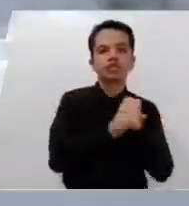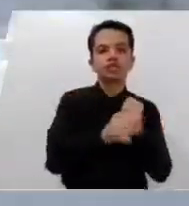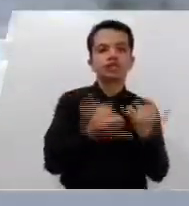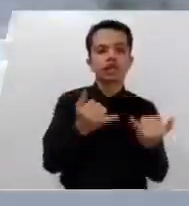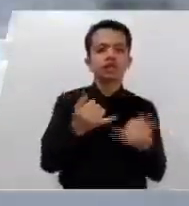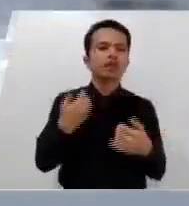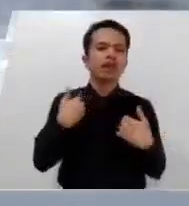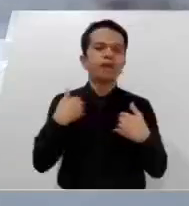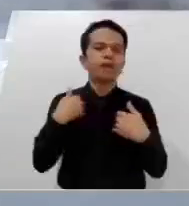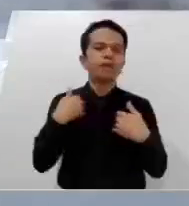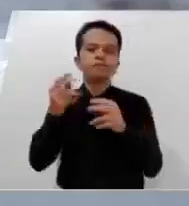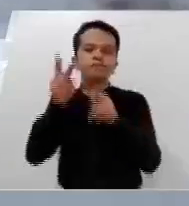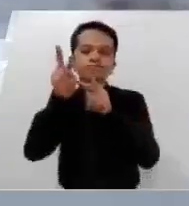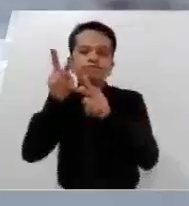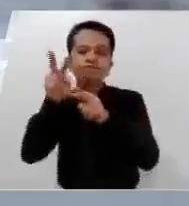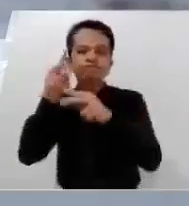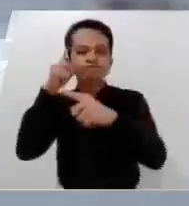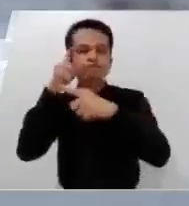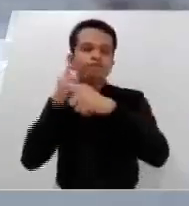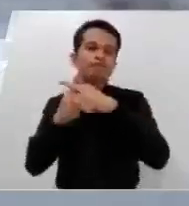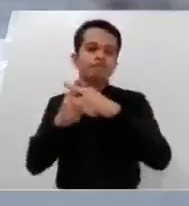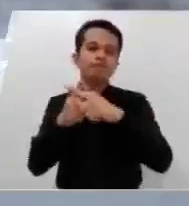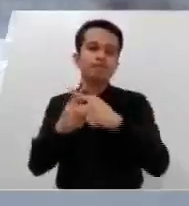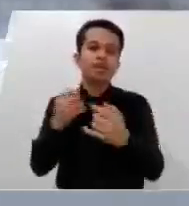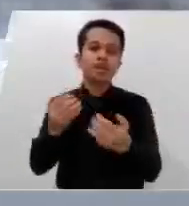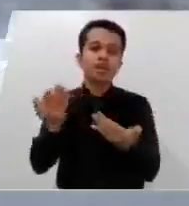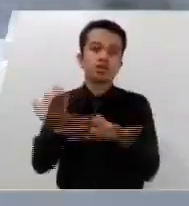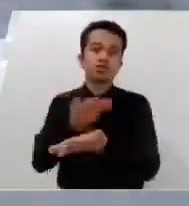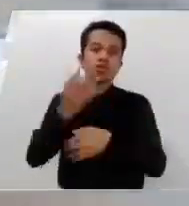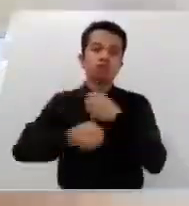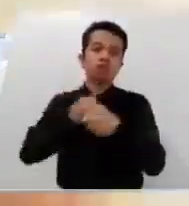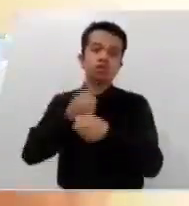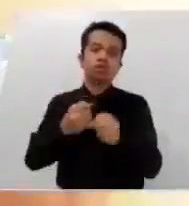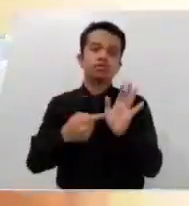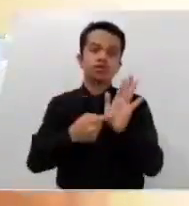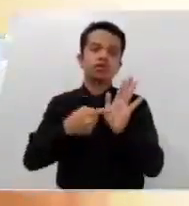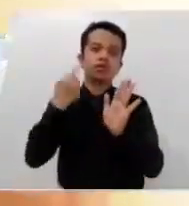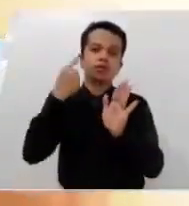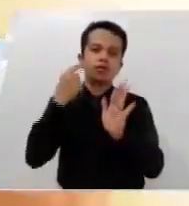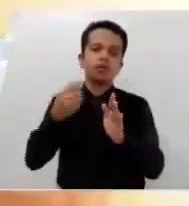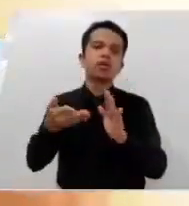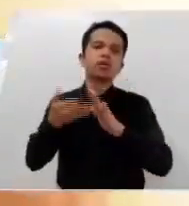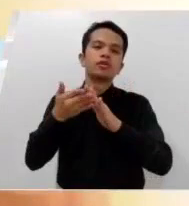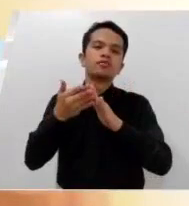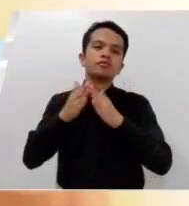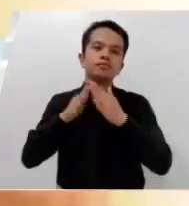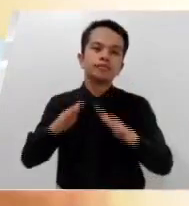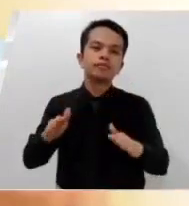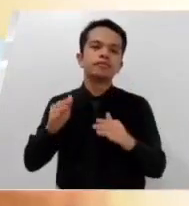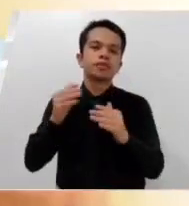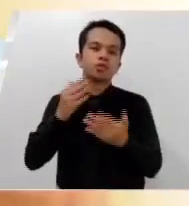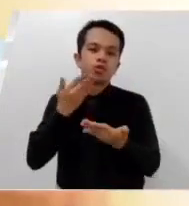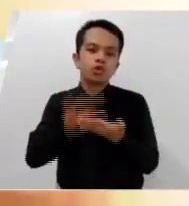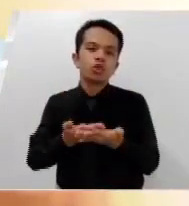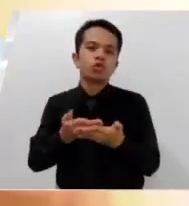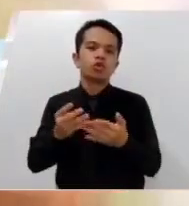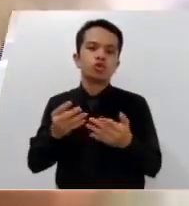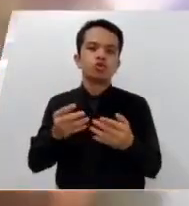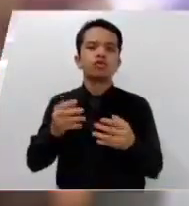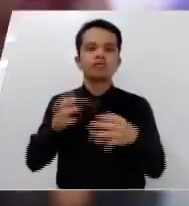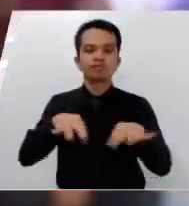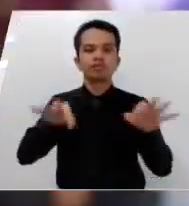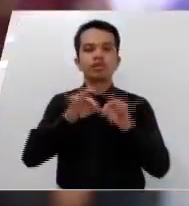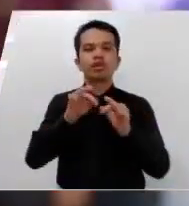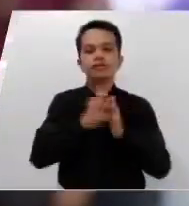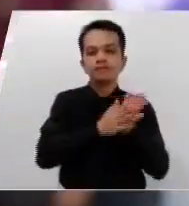ng bawat Pilipino na ang bagong taon ay pagkakataong mapabuti ang buhay, lalo kung lalakipin ng sipag at